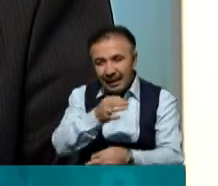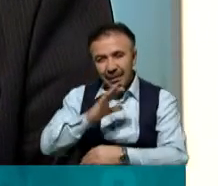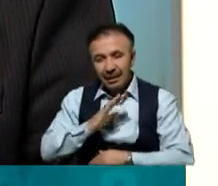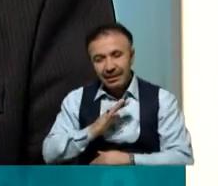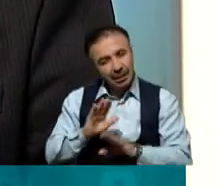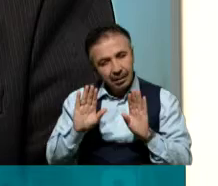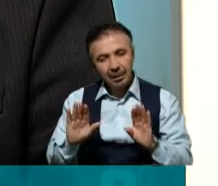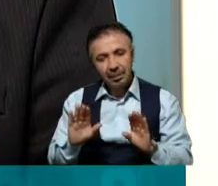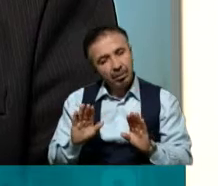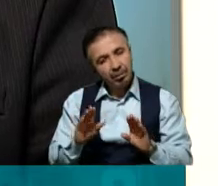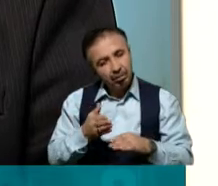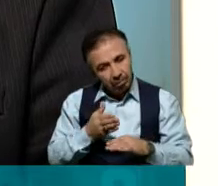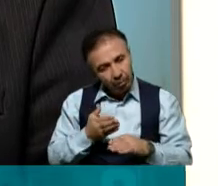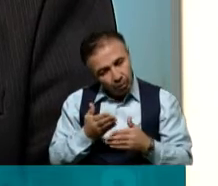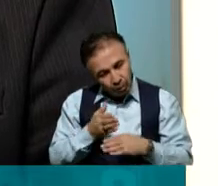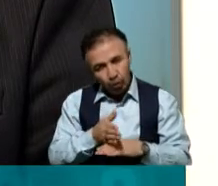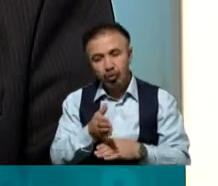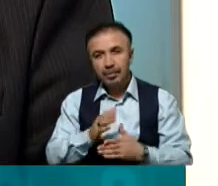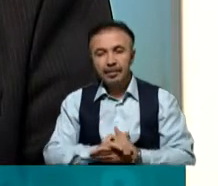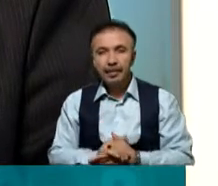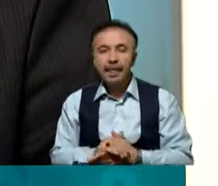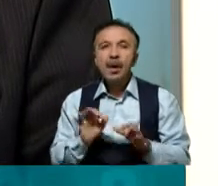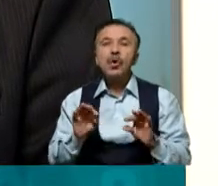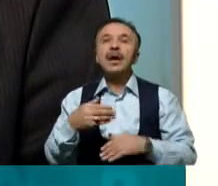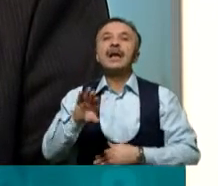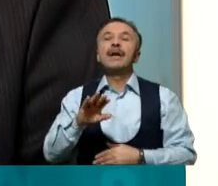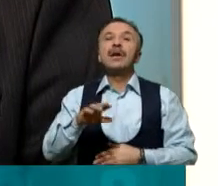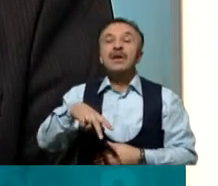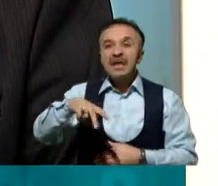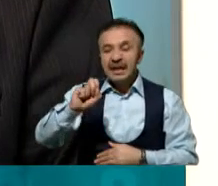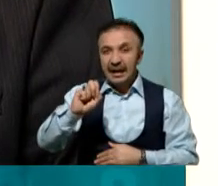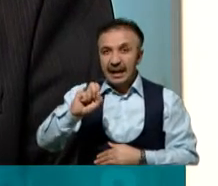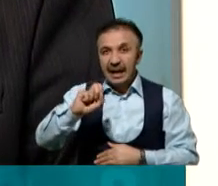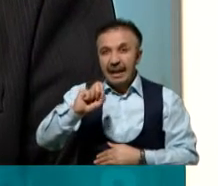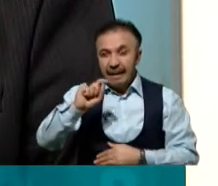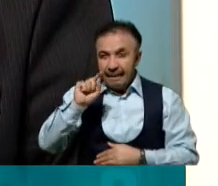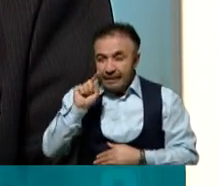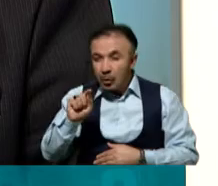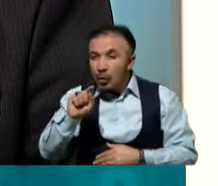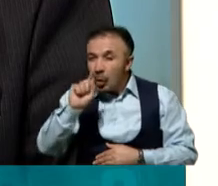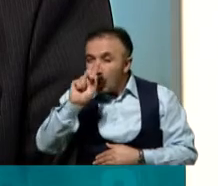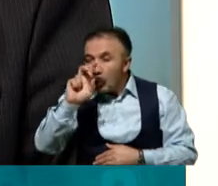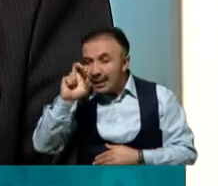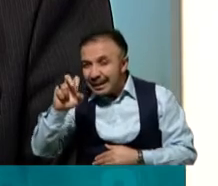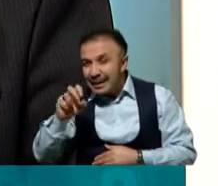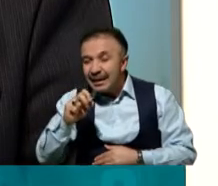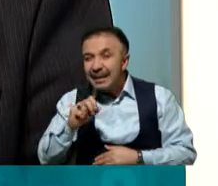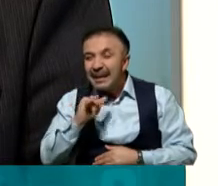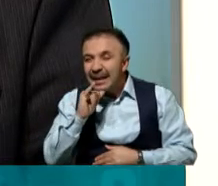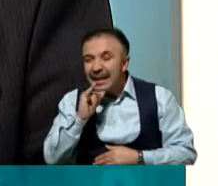Hocam, şöyle değil. Yani bir adamın 80,18 gram altın olması şart değil.